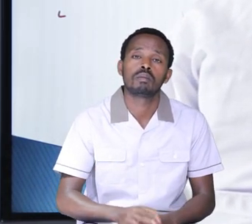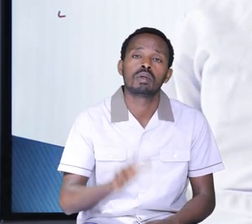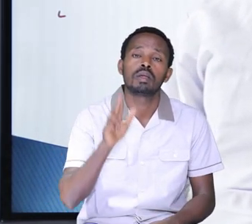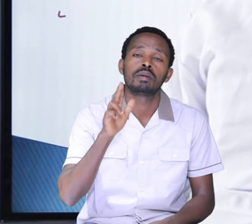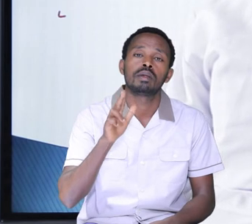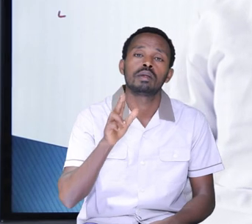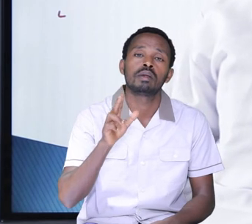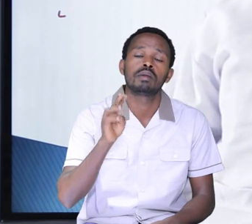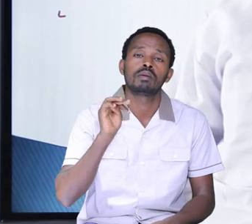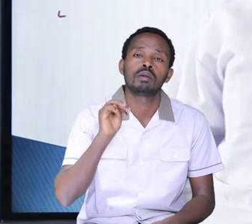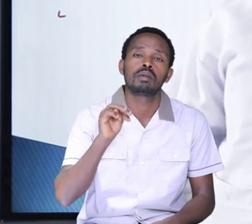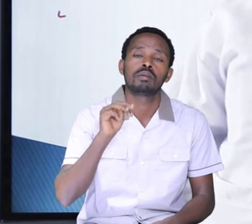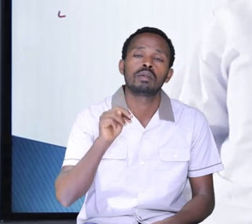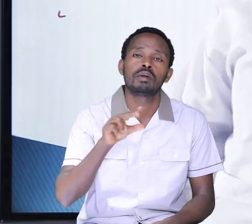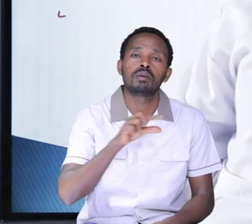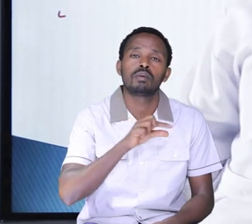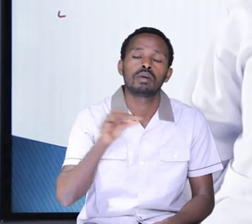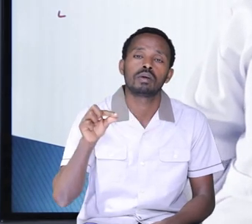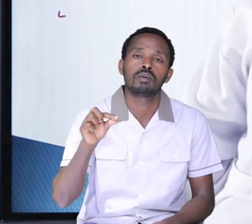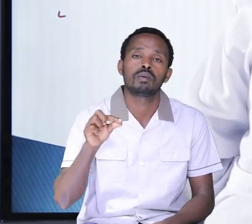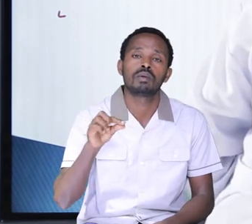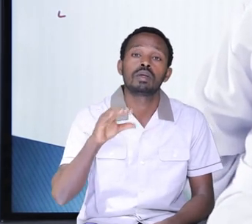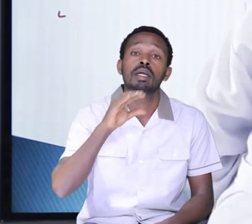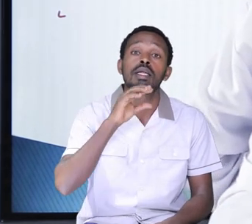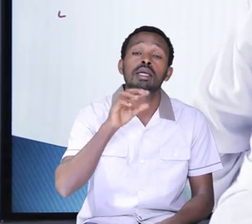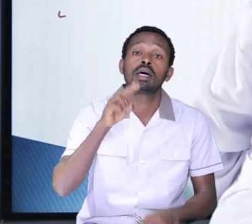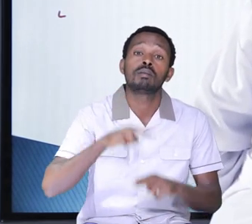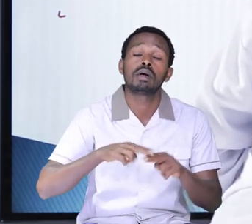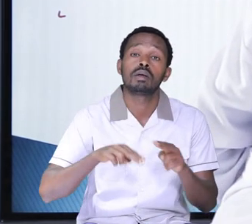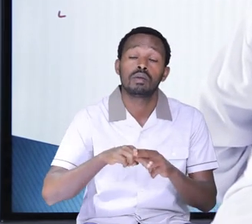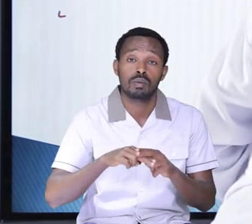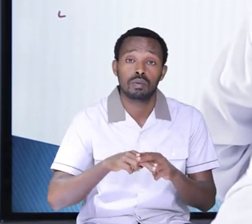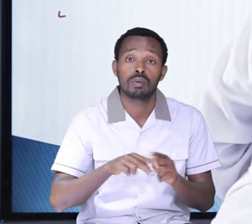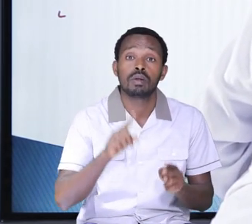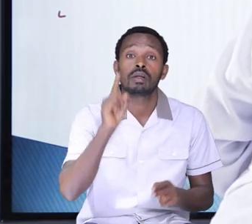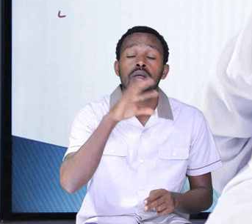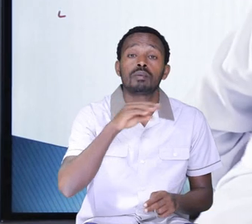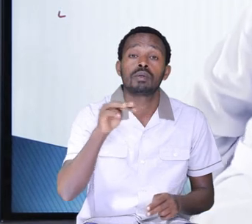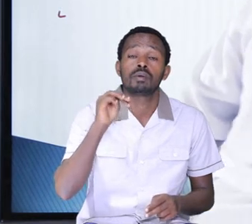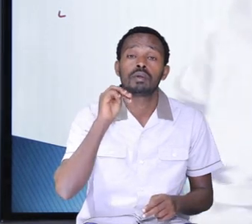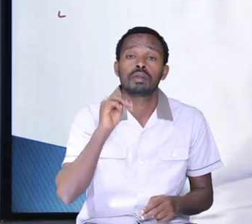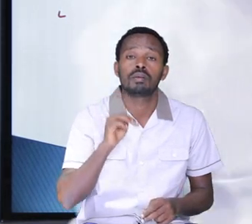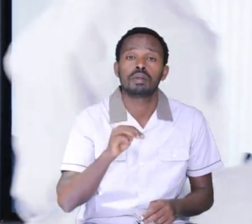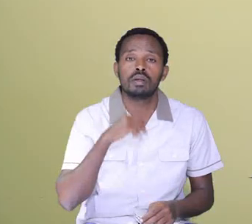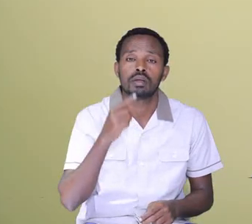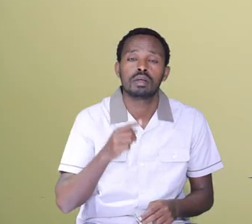3 sentimeetira walqixa ta'a, caa baay'isuu 101 sentimeetira jenna